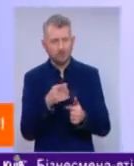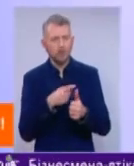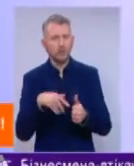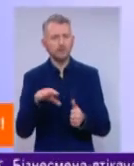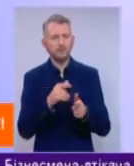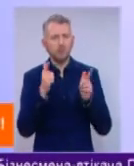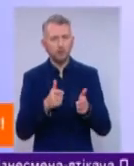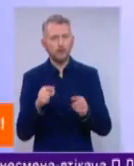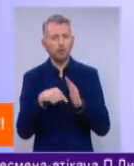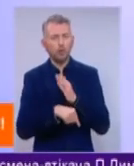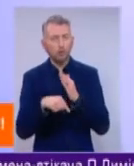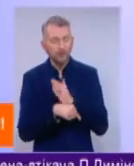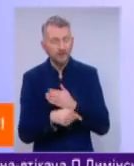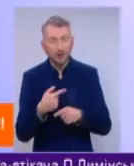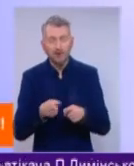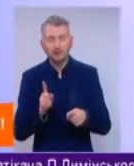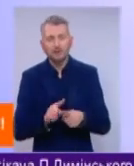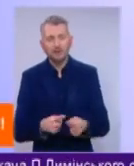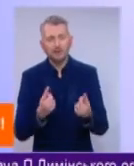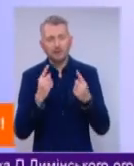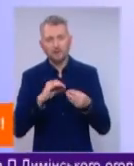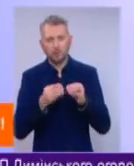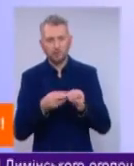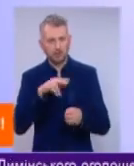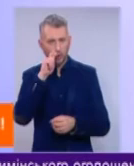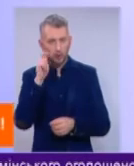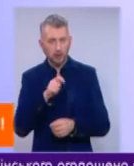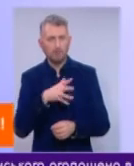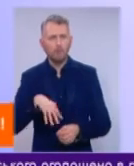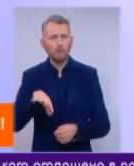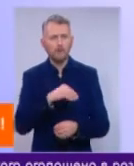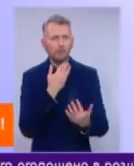погоджуються з тим, що корупція – це є величезна проблема для України. Тобто, по всім